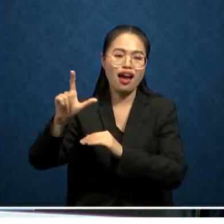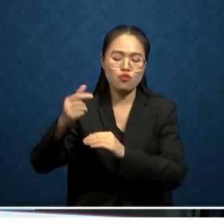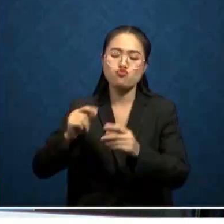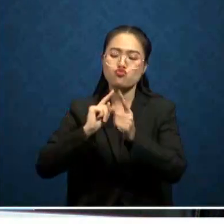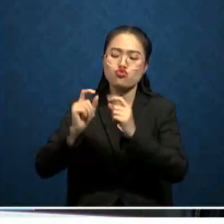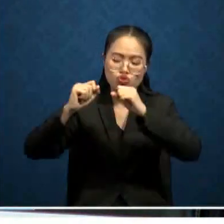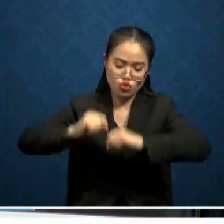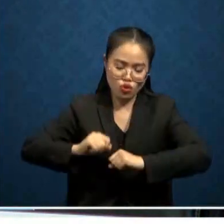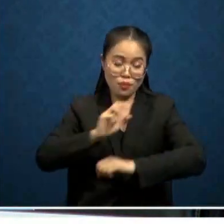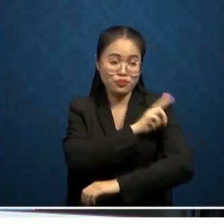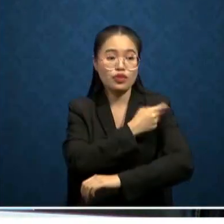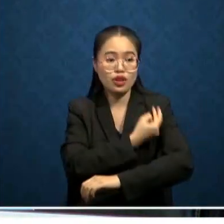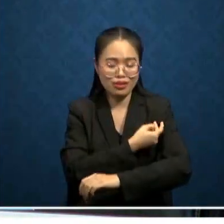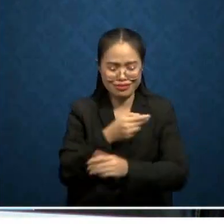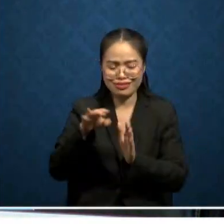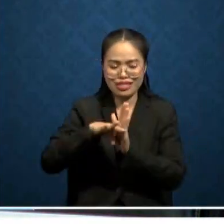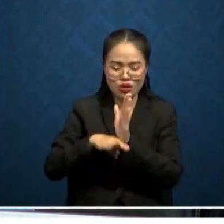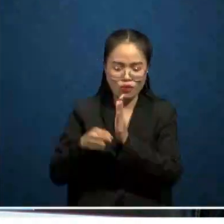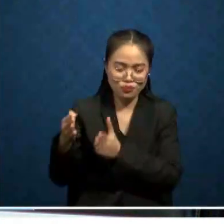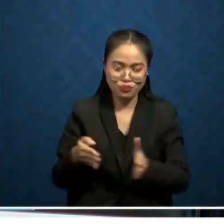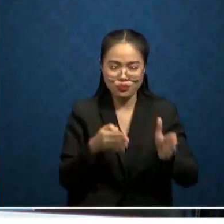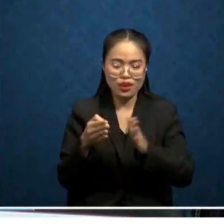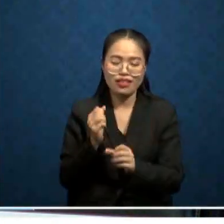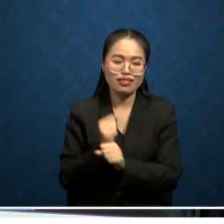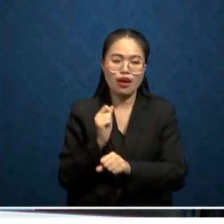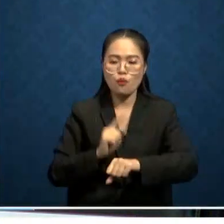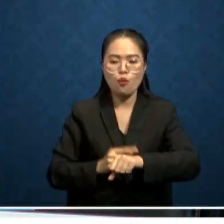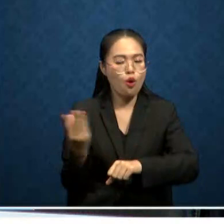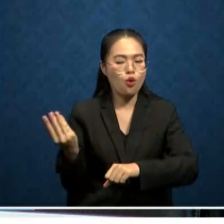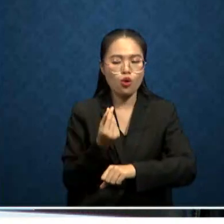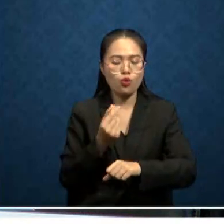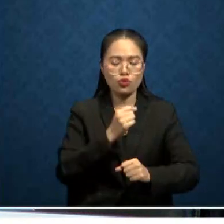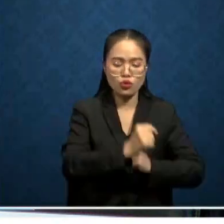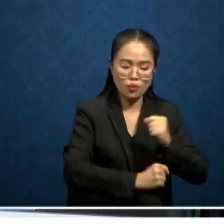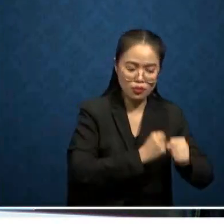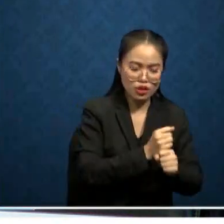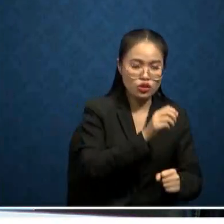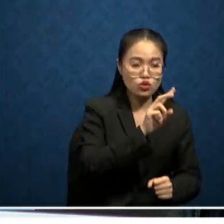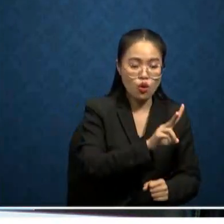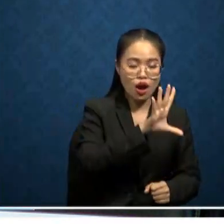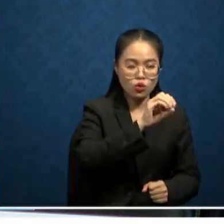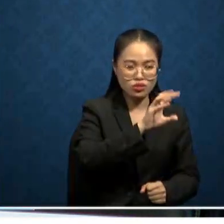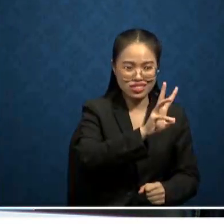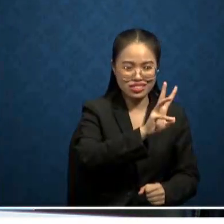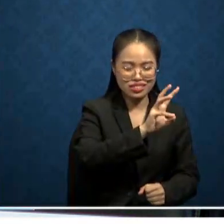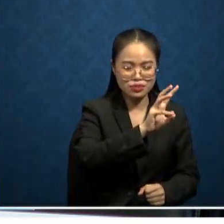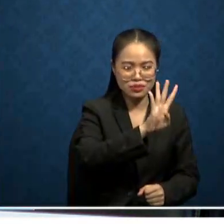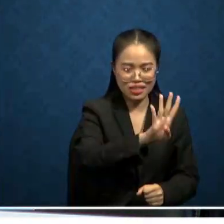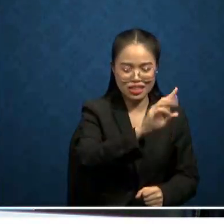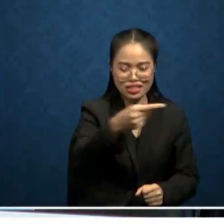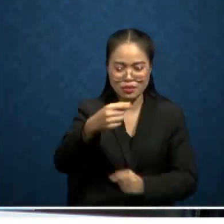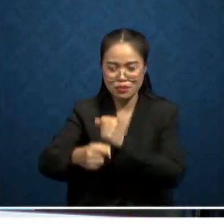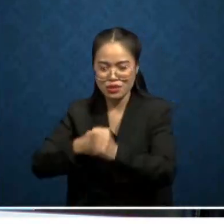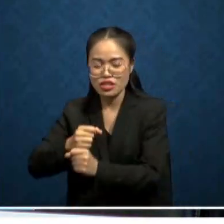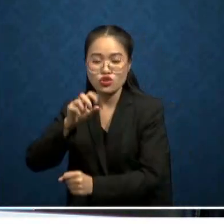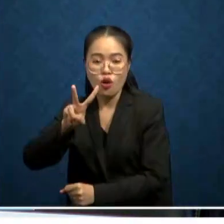ก็ทำให้กระบวนการเร็วขึ้นนะครับถ้าเกิดดูข้อมูลตั้งแต่ปี 64ถึงปี 66นะครับเราอนุมัติกับโรงพยาบาลไป